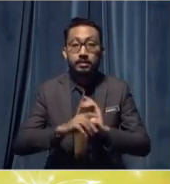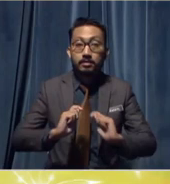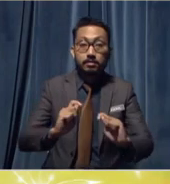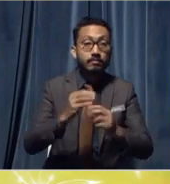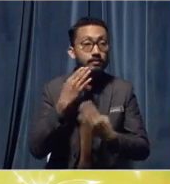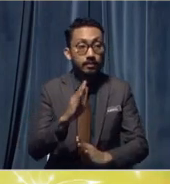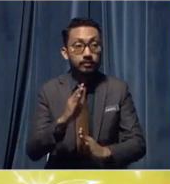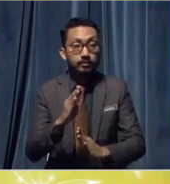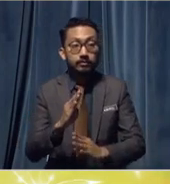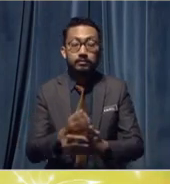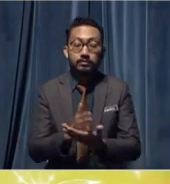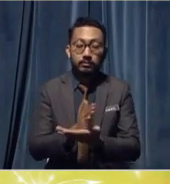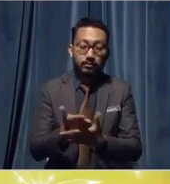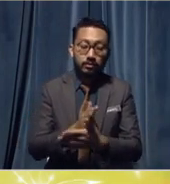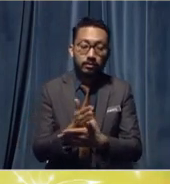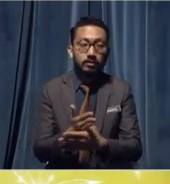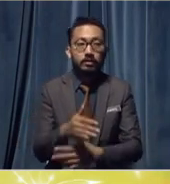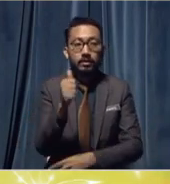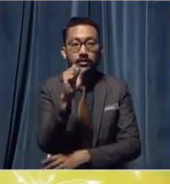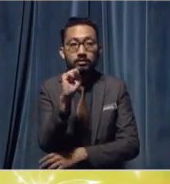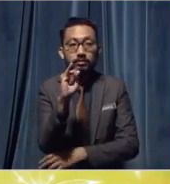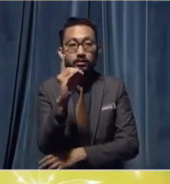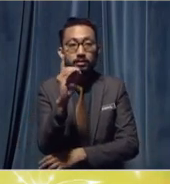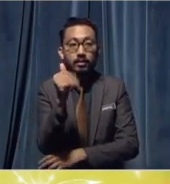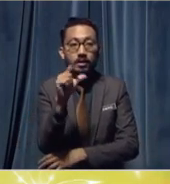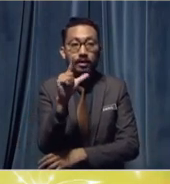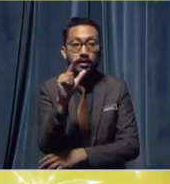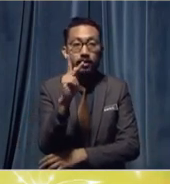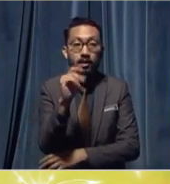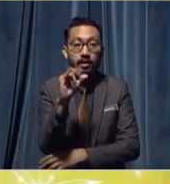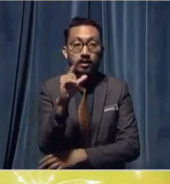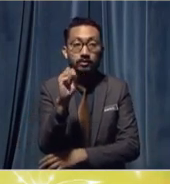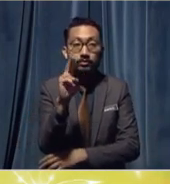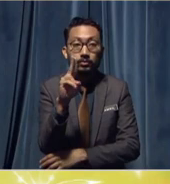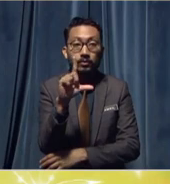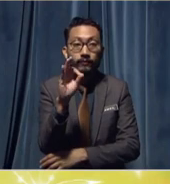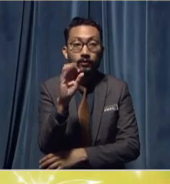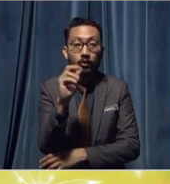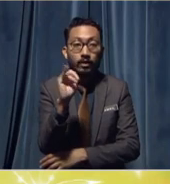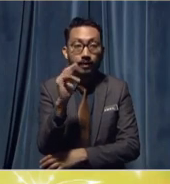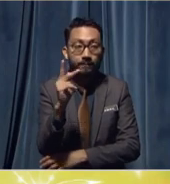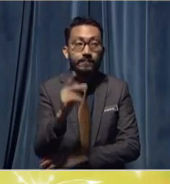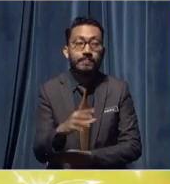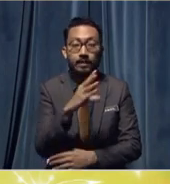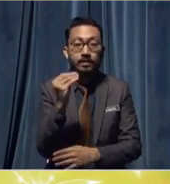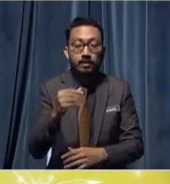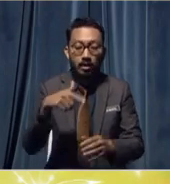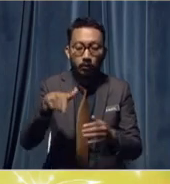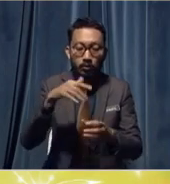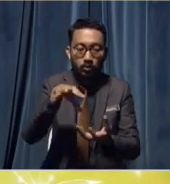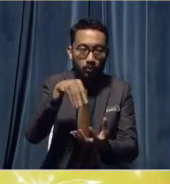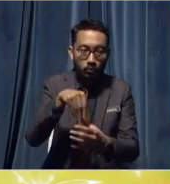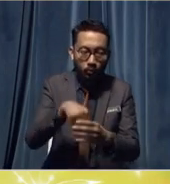tindak balas antara asid alkil sulfonik dan larutan natrium